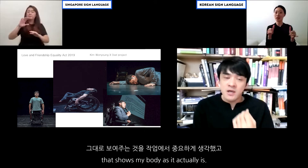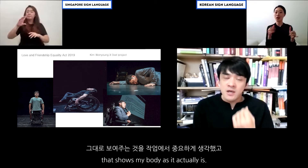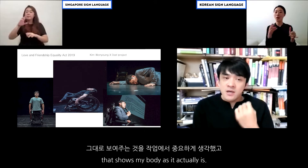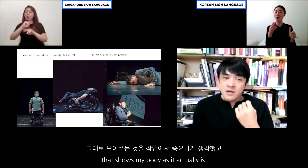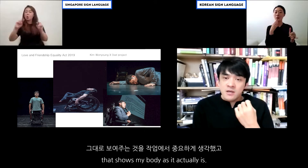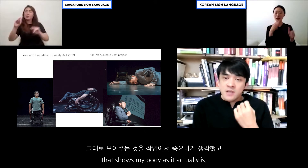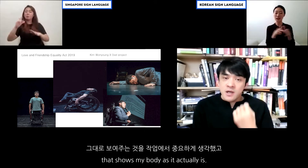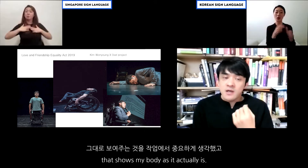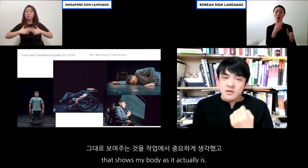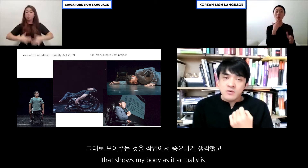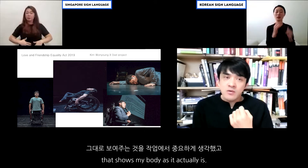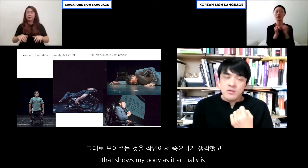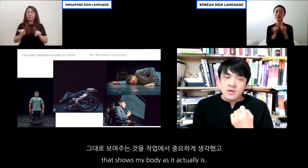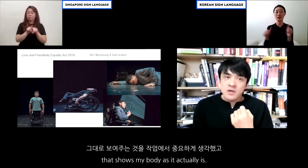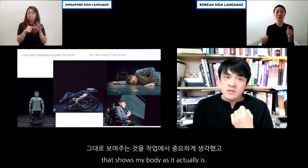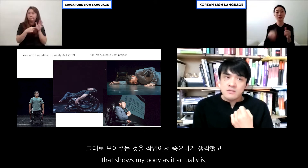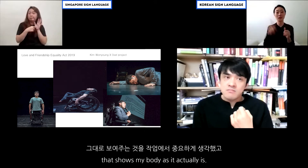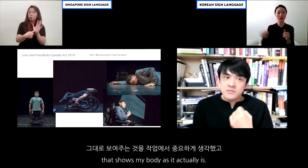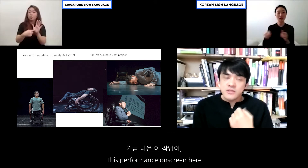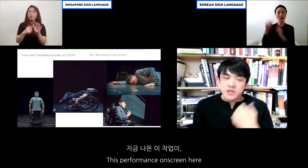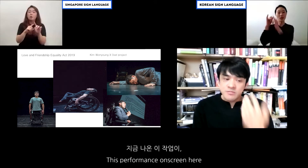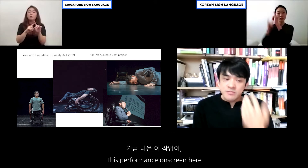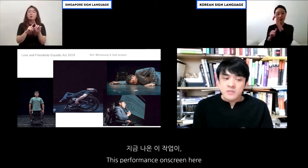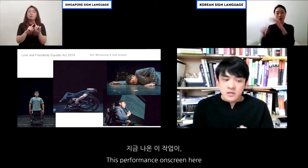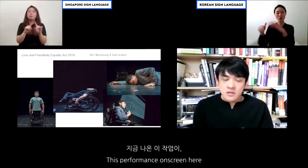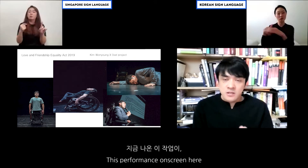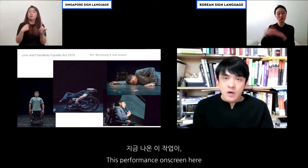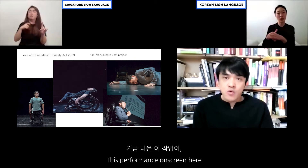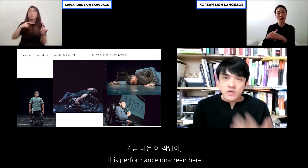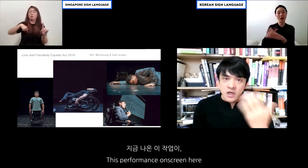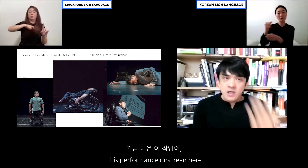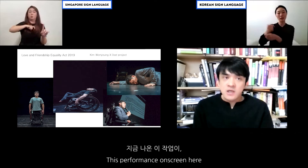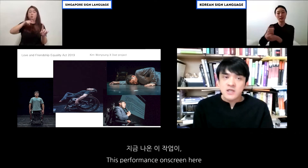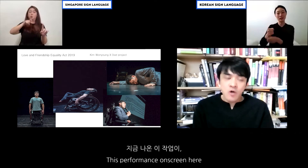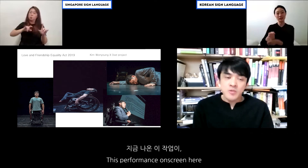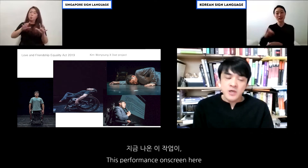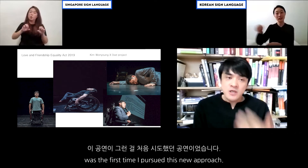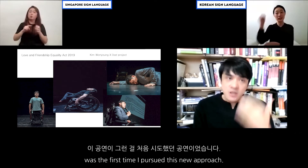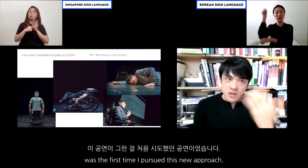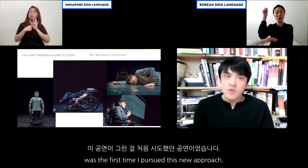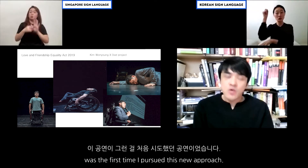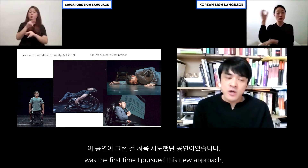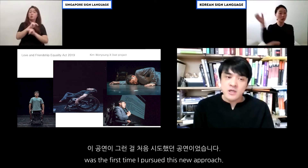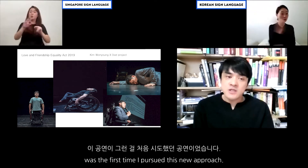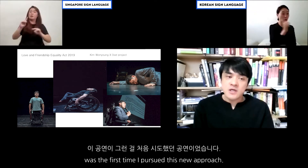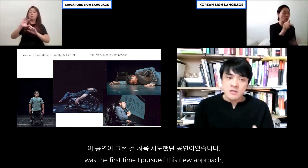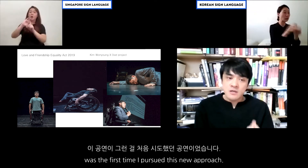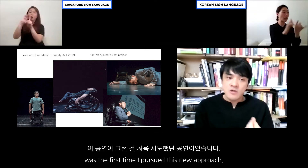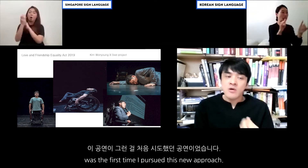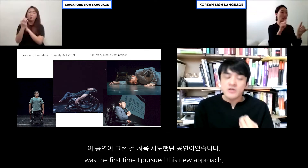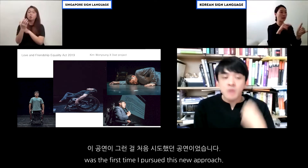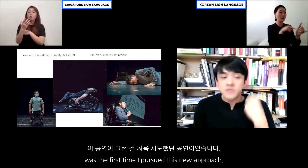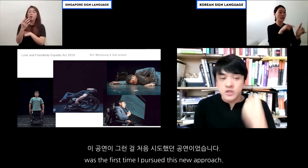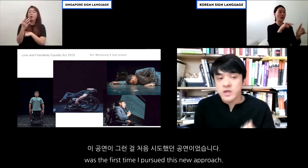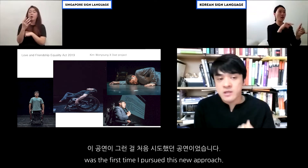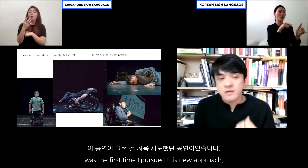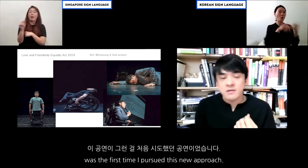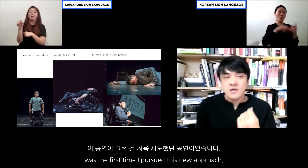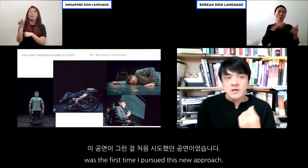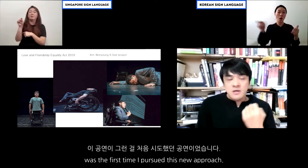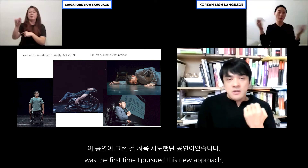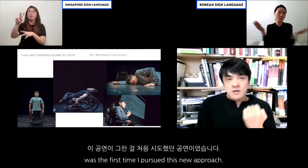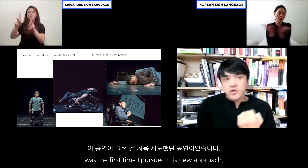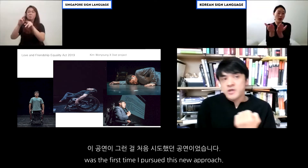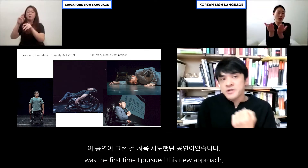중요하게 생각했고 지금 나오고 있는 이 작업이 이 공연이 이제 그런 걸 처음